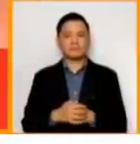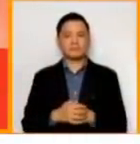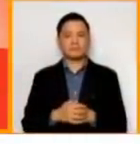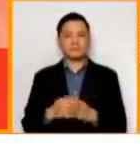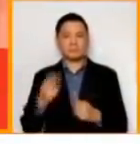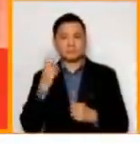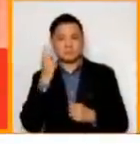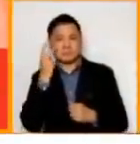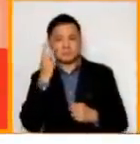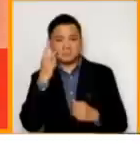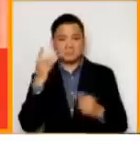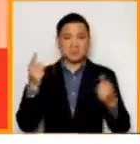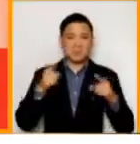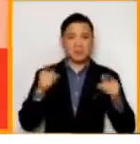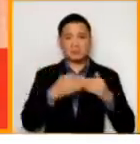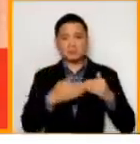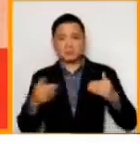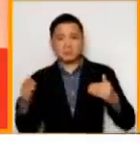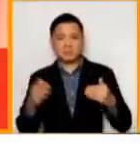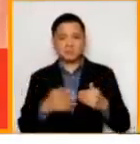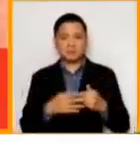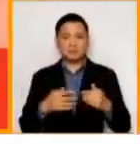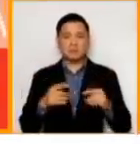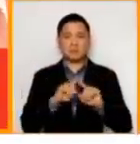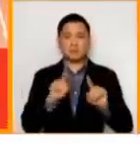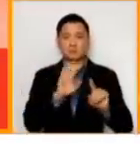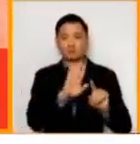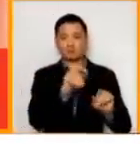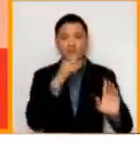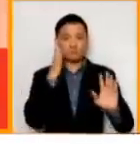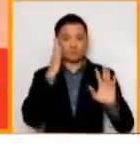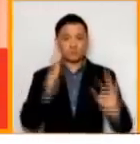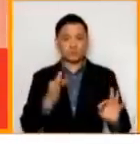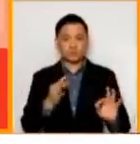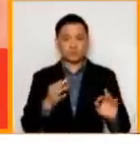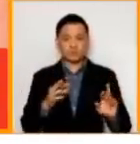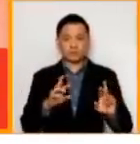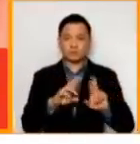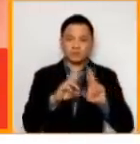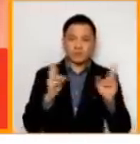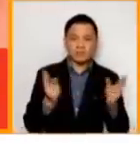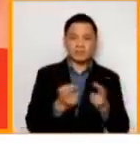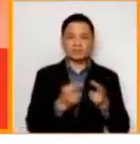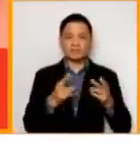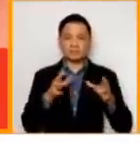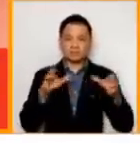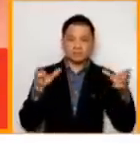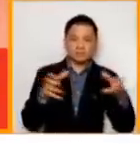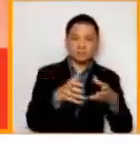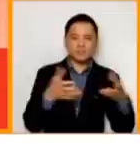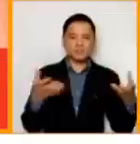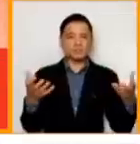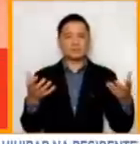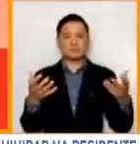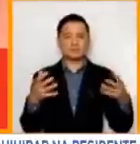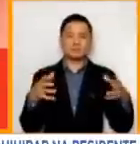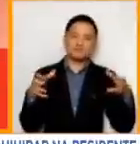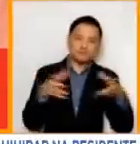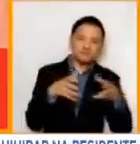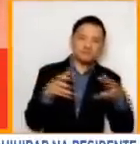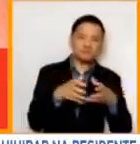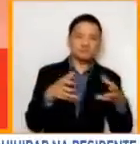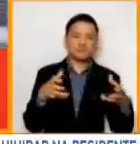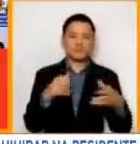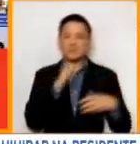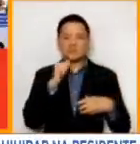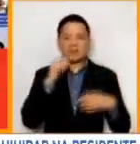lang. Kamag-anak lang nag-aten. So politika wala masyado. It's not the right